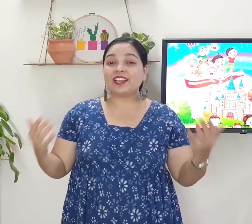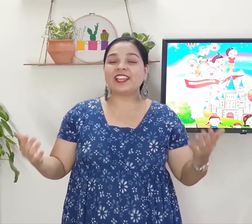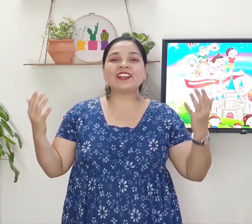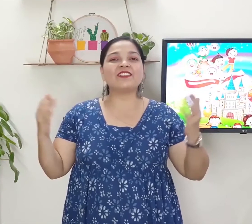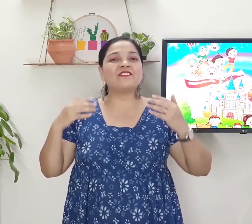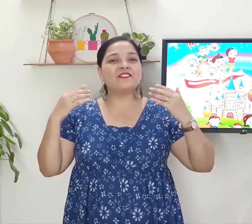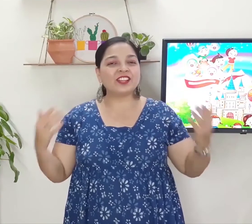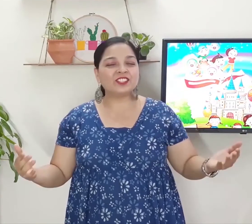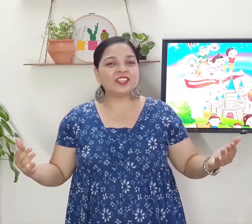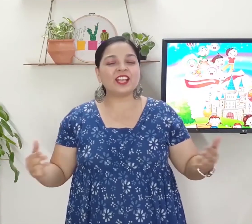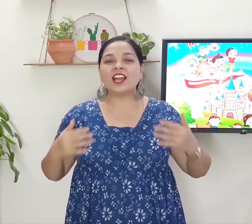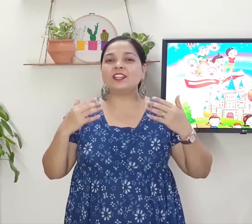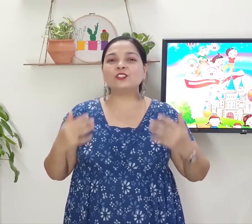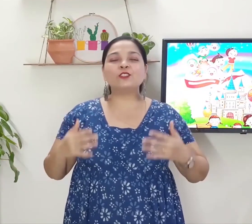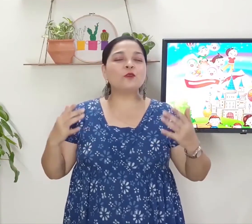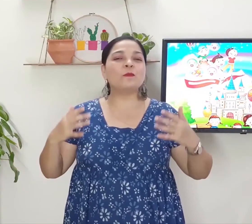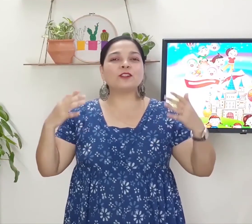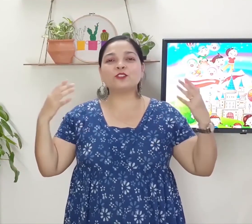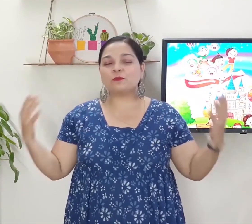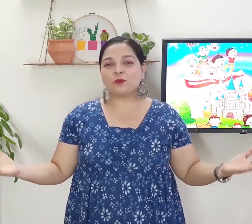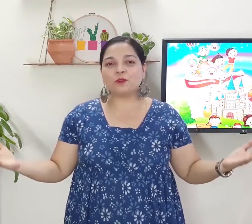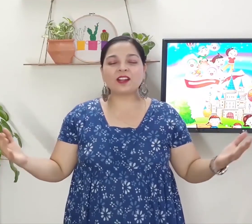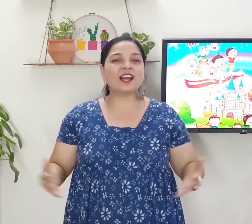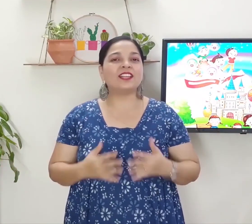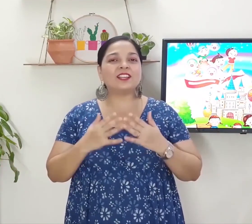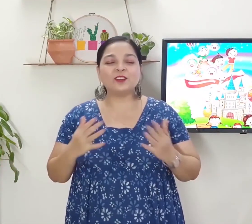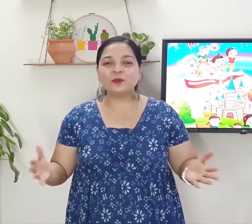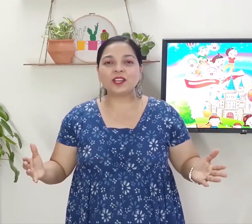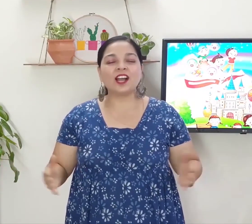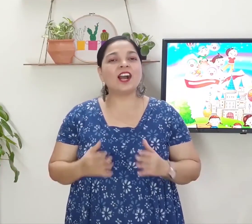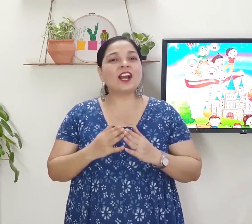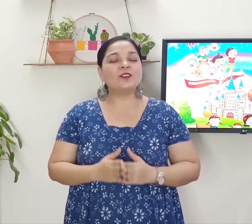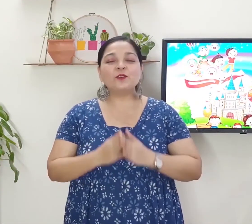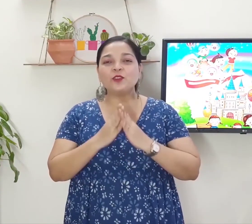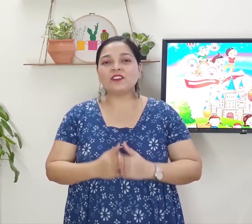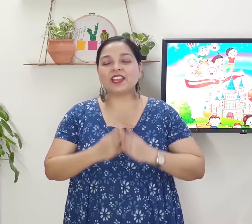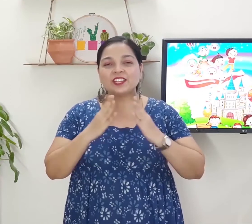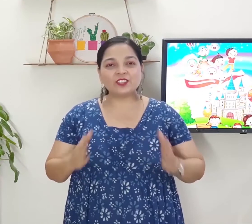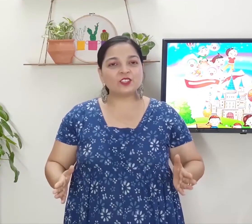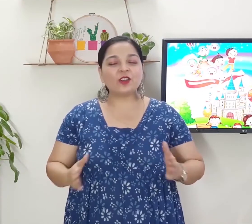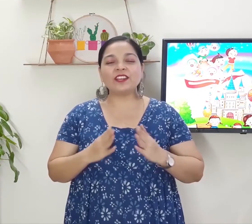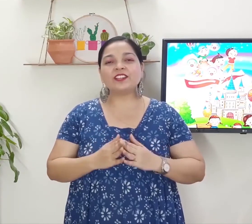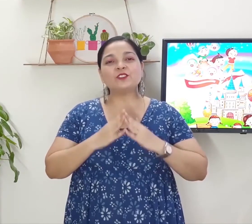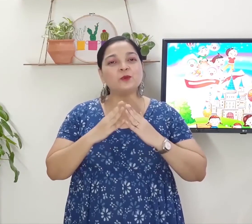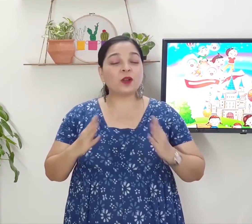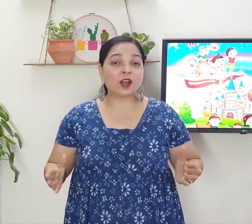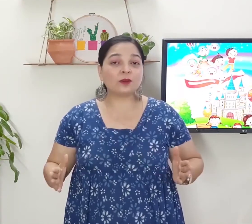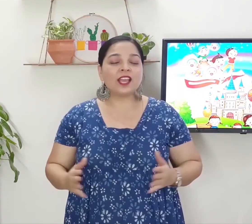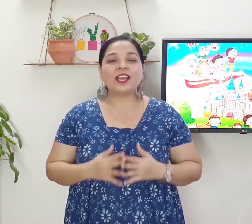பாடினோம் பரமசத்தில் பறவசதம் வாசித்தோம் அற Aug contingency saying எல்லாம் சசம் ய்